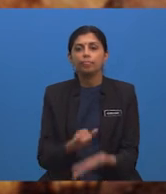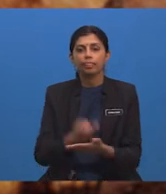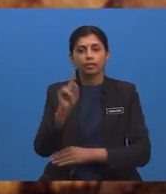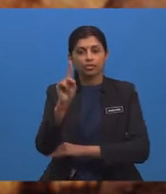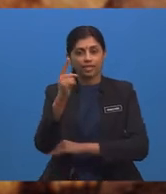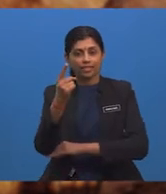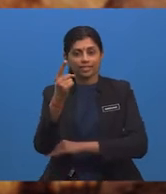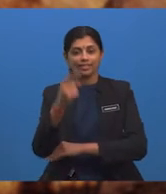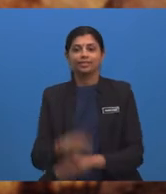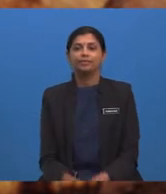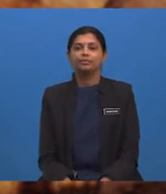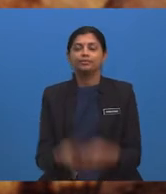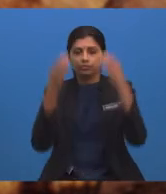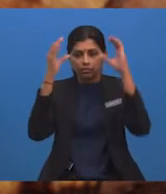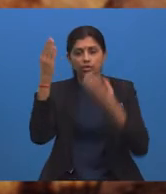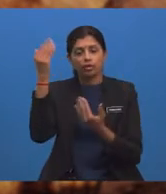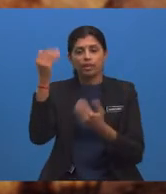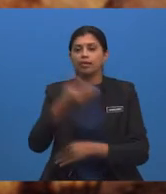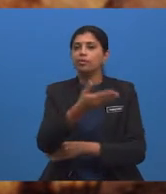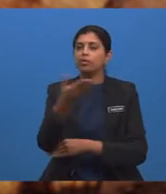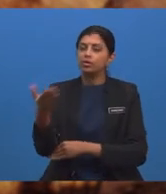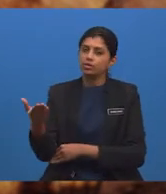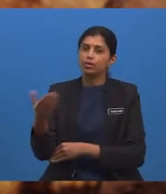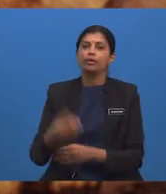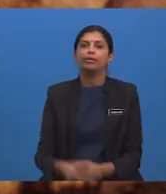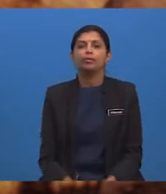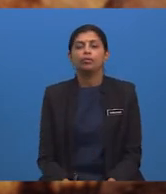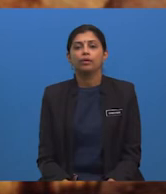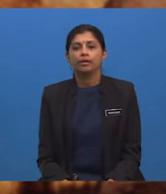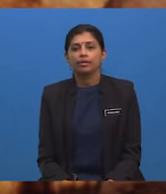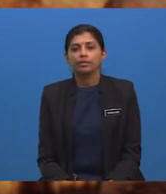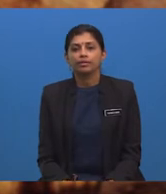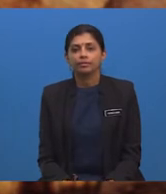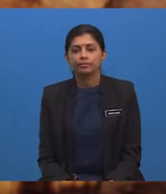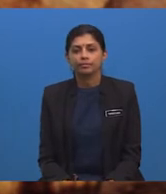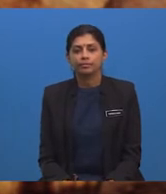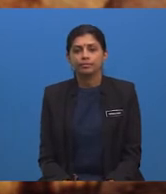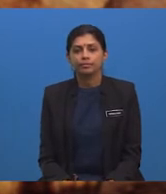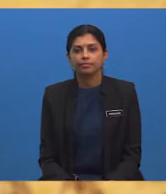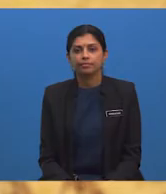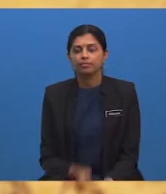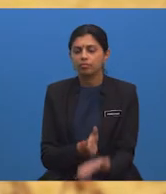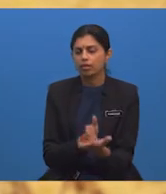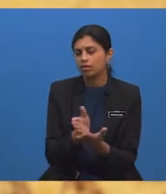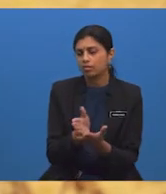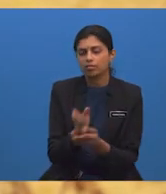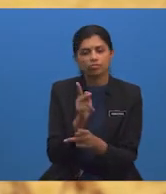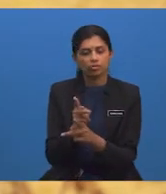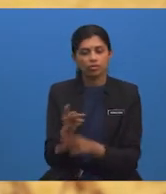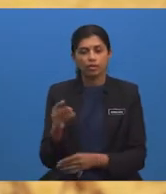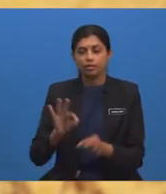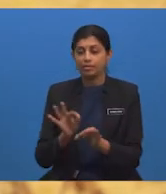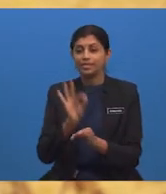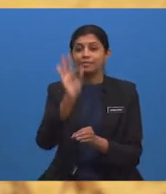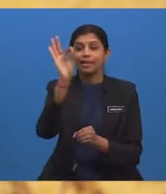Sekian, cikgu harapkan dan mendoakan semua murid yang menonton TV pembelajaran ini terus kekal